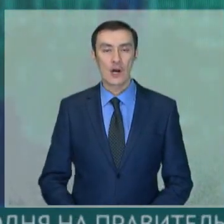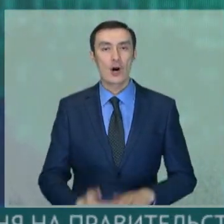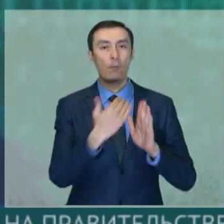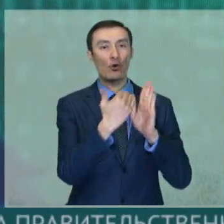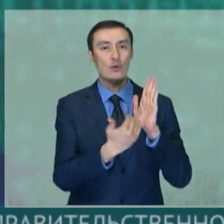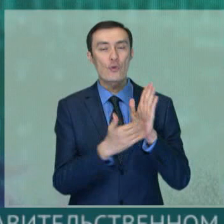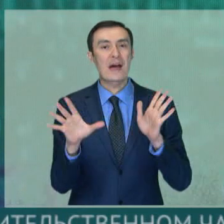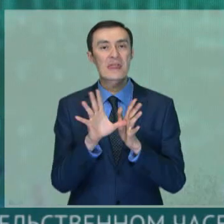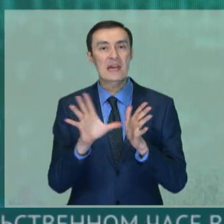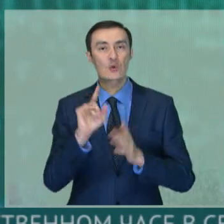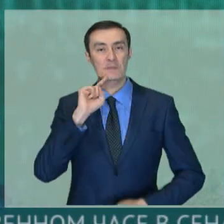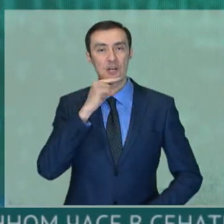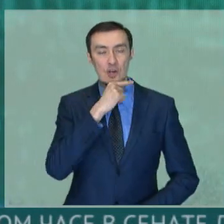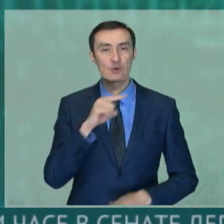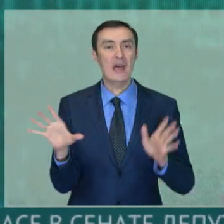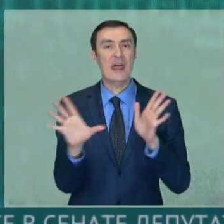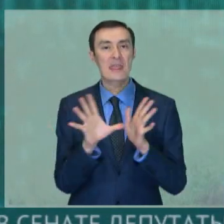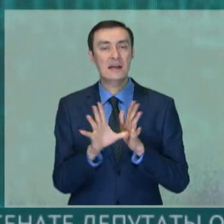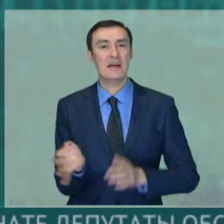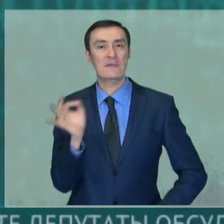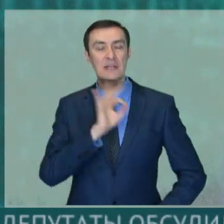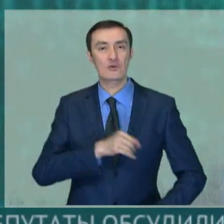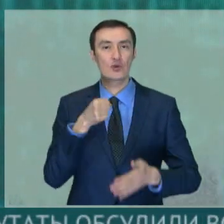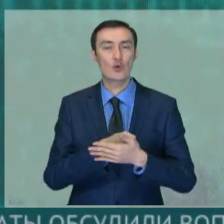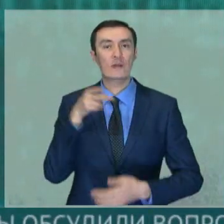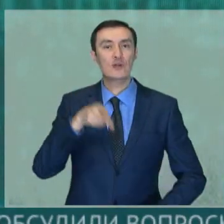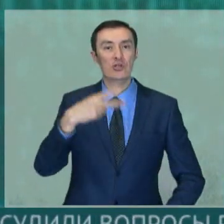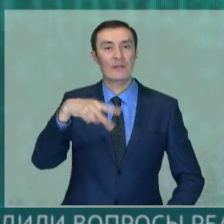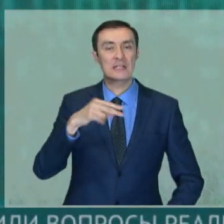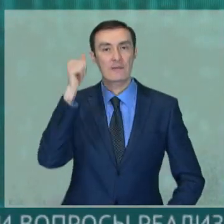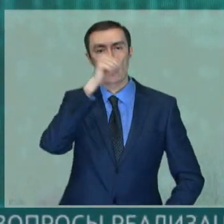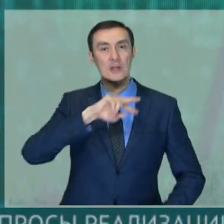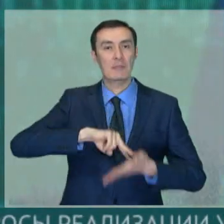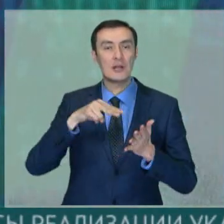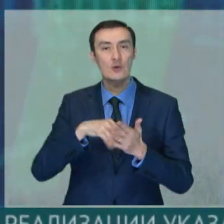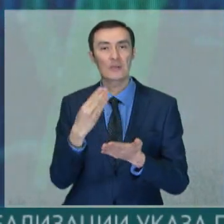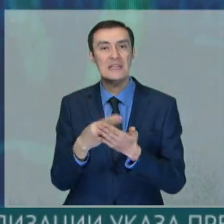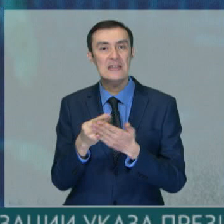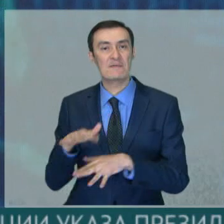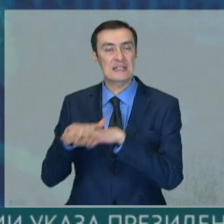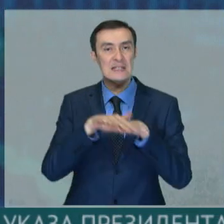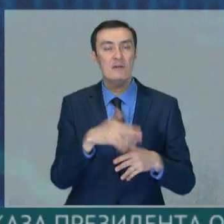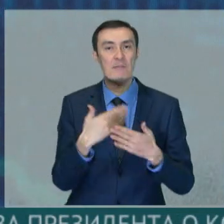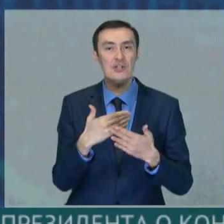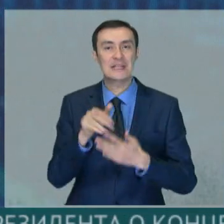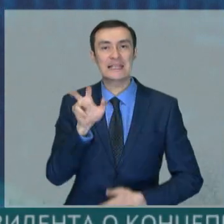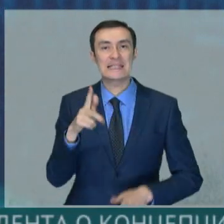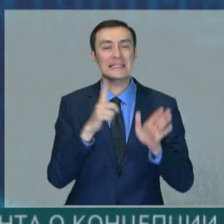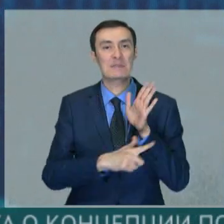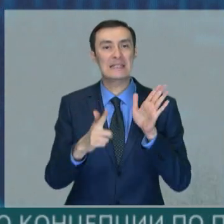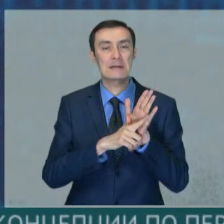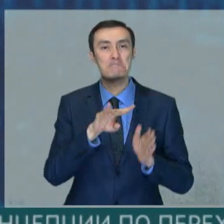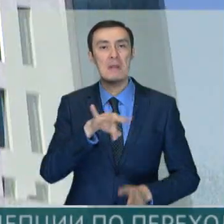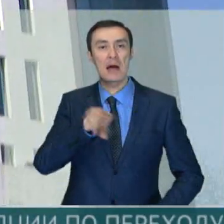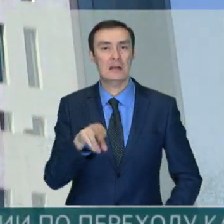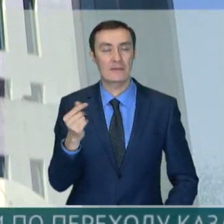Проекты по энергосбережению и энергоэффективности до 2020 года планируется инвестировать почти 377 миллиардов